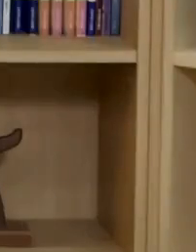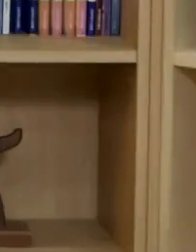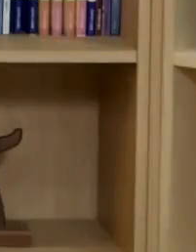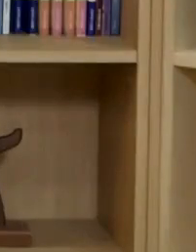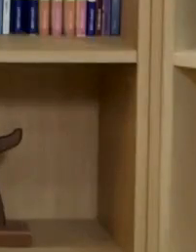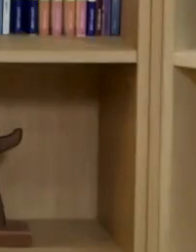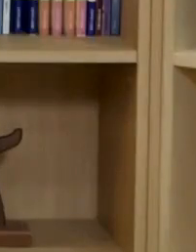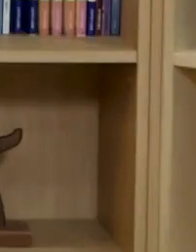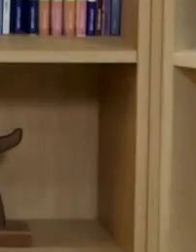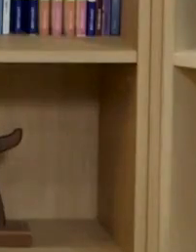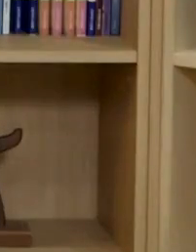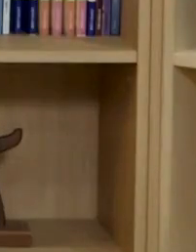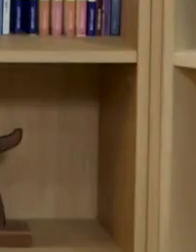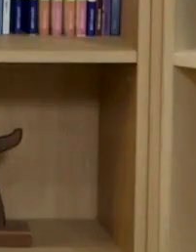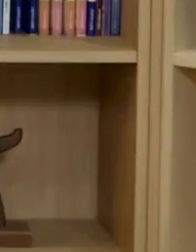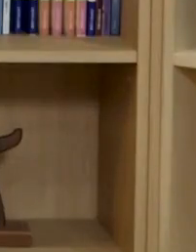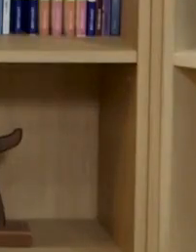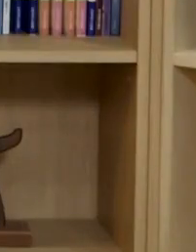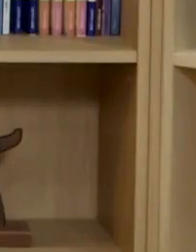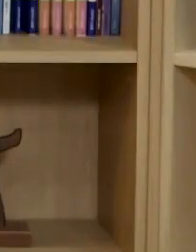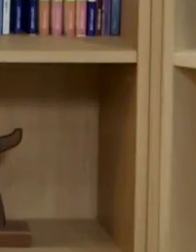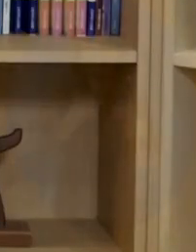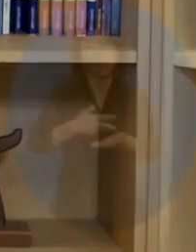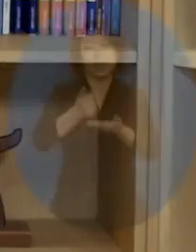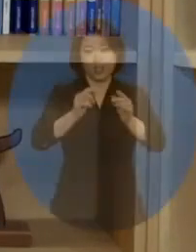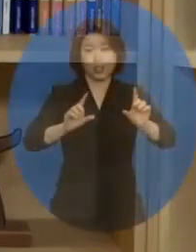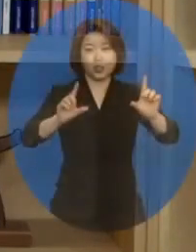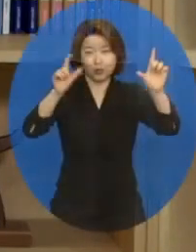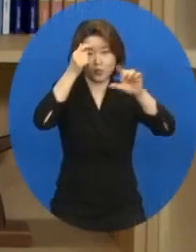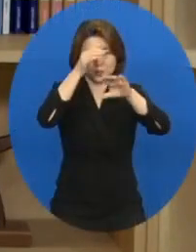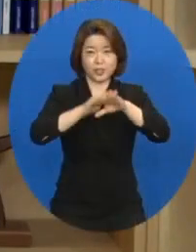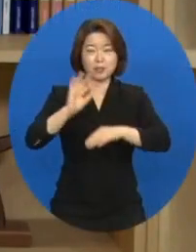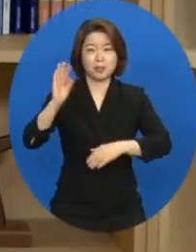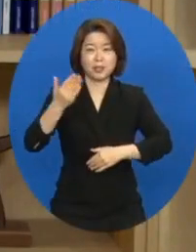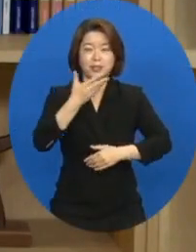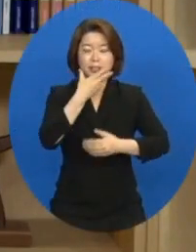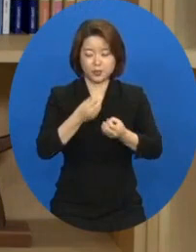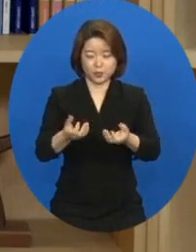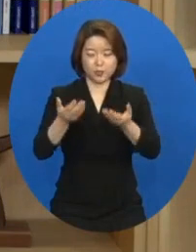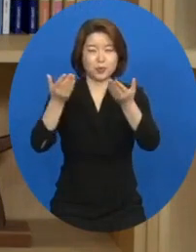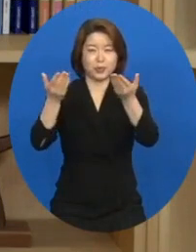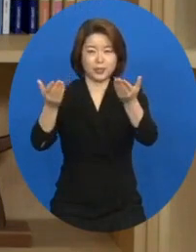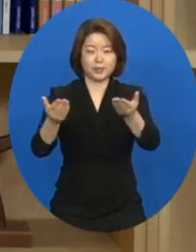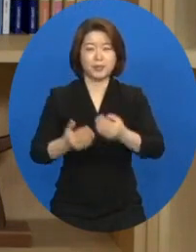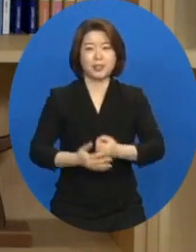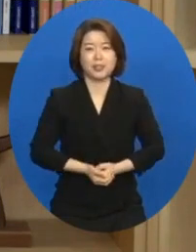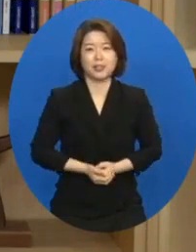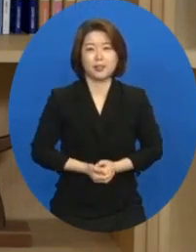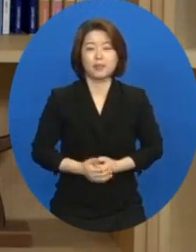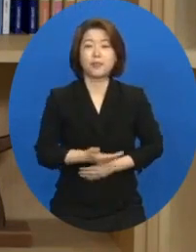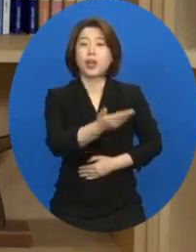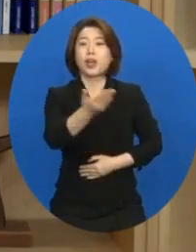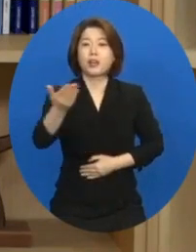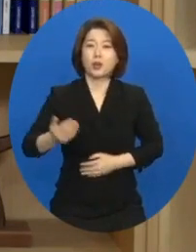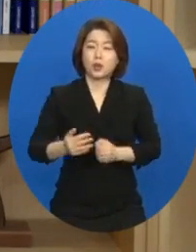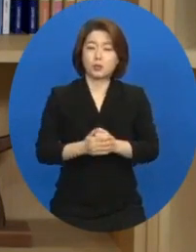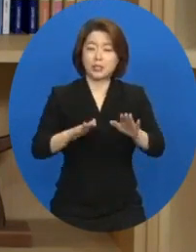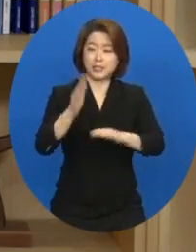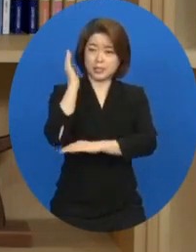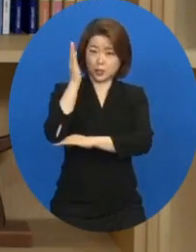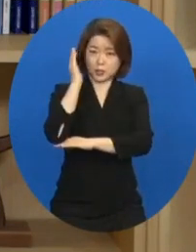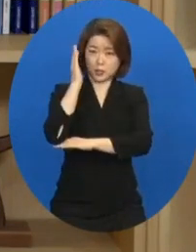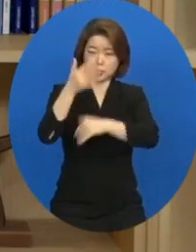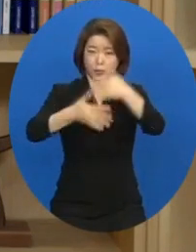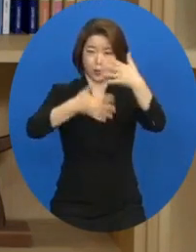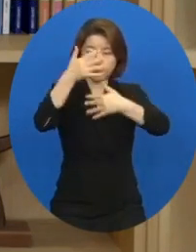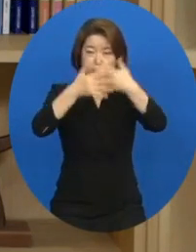안녕하세요 오늘도 은혜로운 주일 예배가 되기를 축복합니다 아 여러분들이 이 설교영상 을